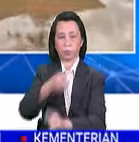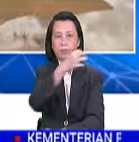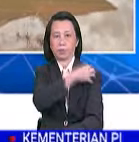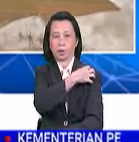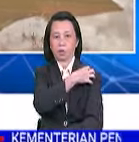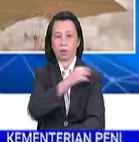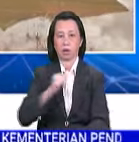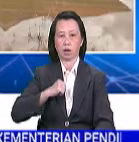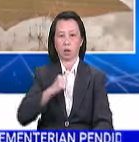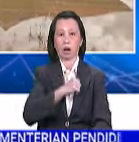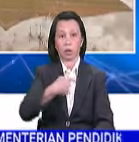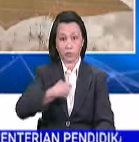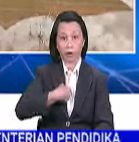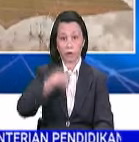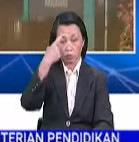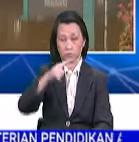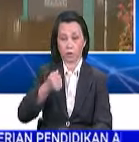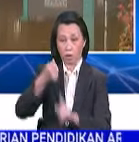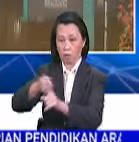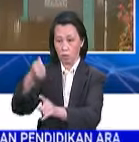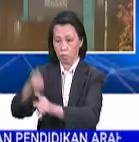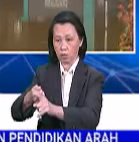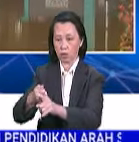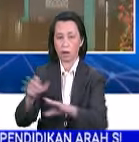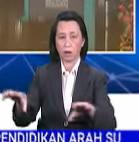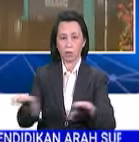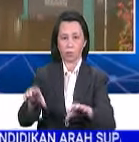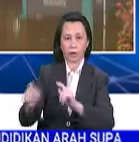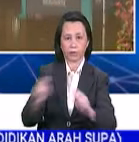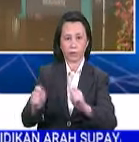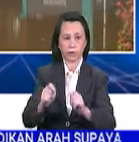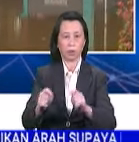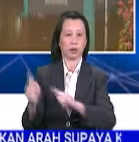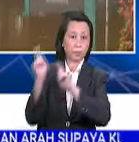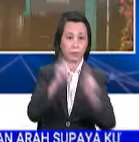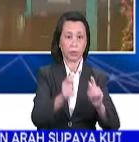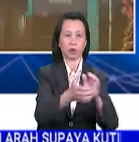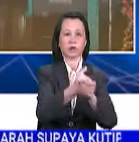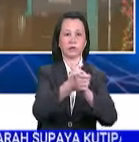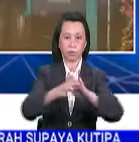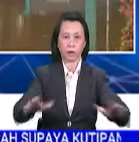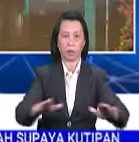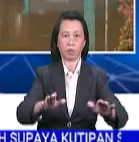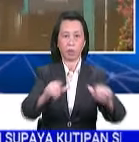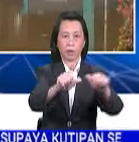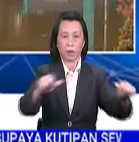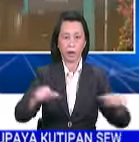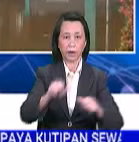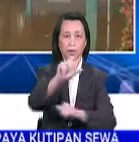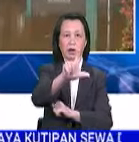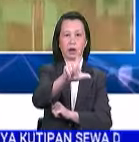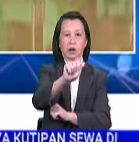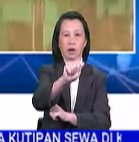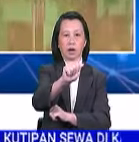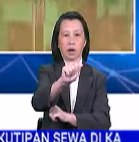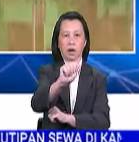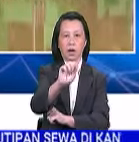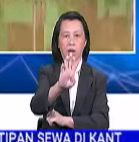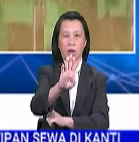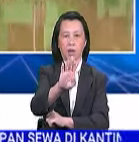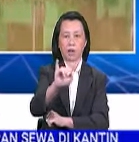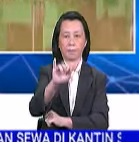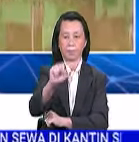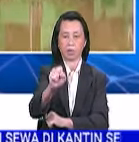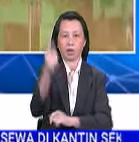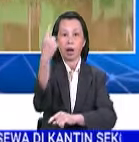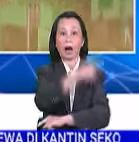pegawai dan anggota saya untuk membuat tindakan menyelamat di area Labis pada hari pertama lah, hari pertama